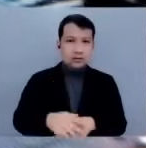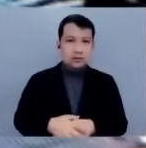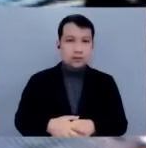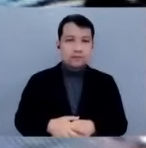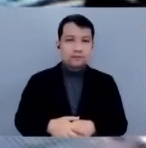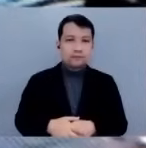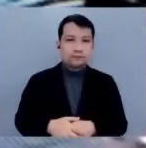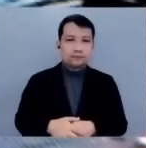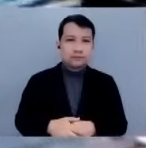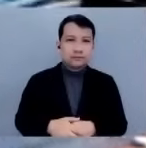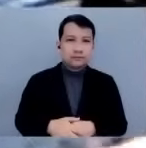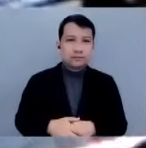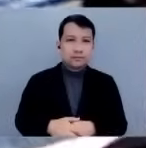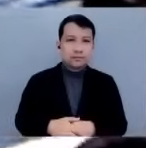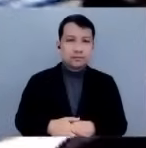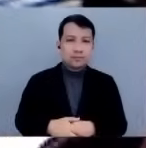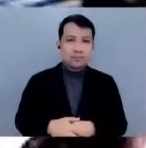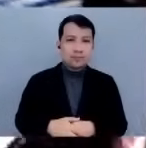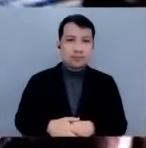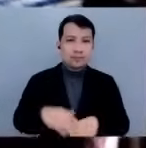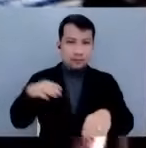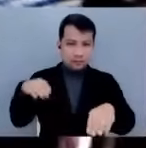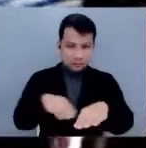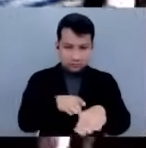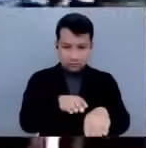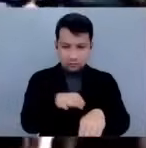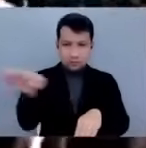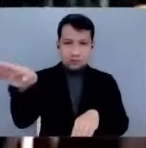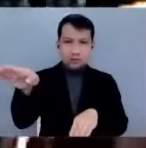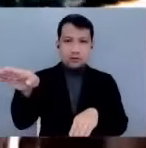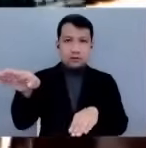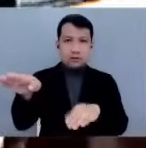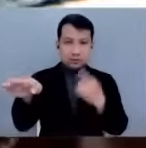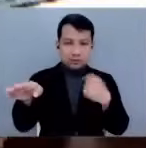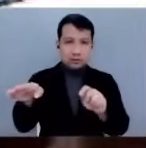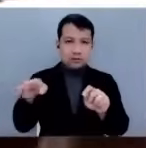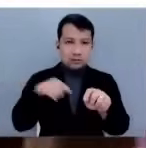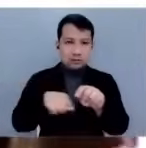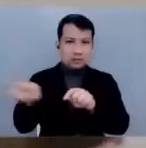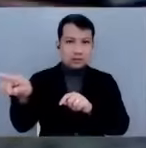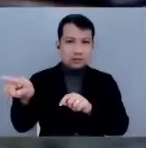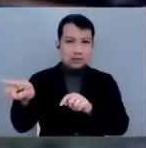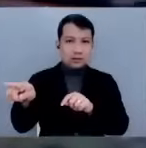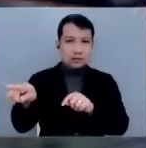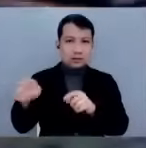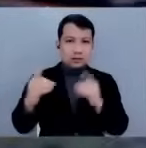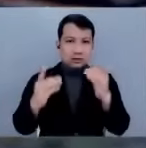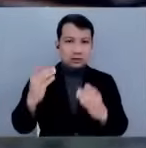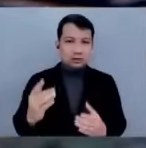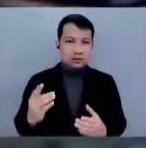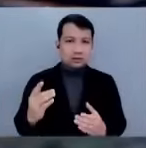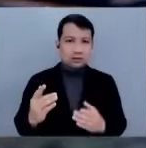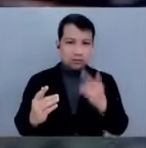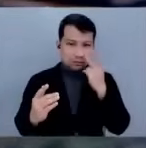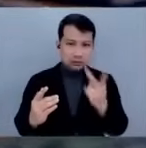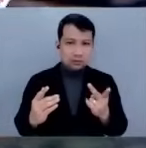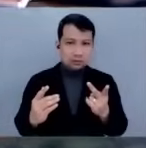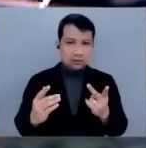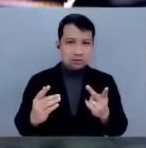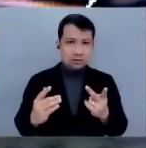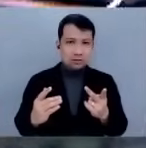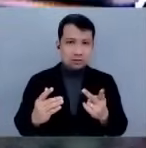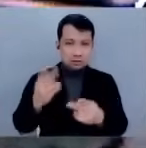Pero bigla itong umandar at tinangkang sagasaan ang naagrabyadong driver. Makikita pa ang motorista